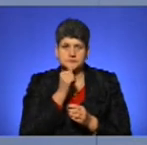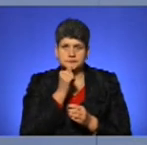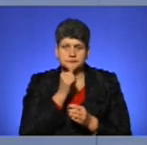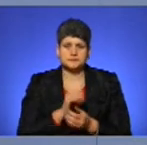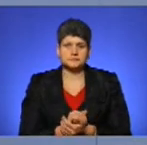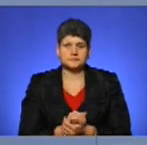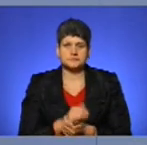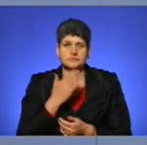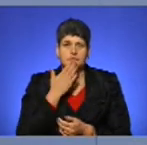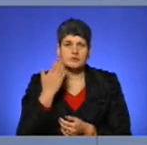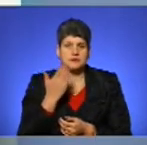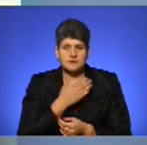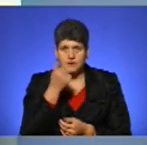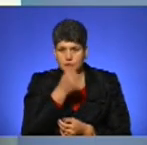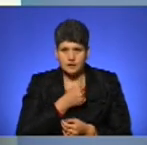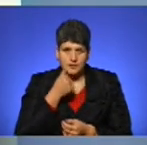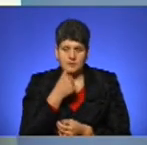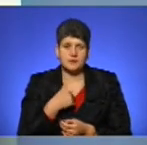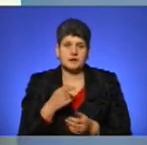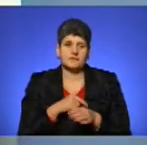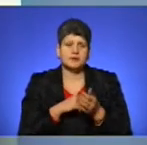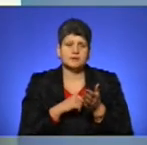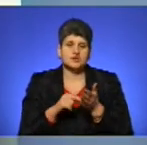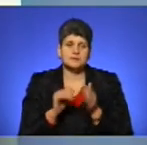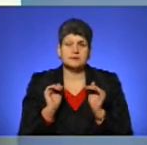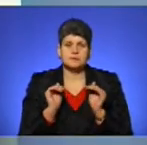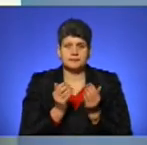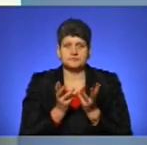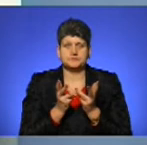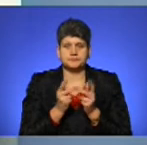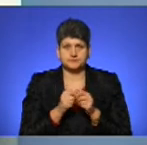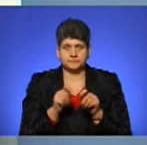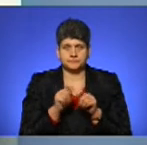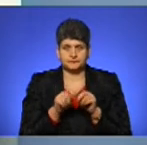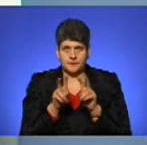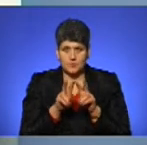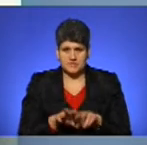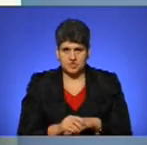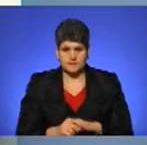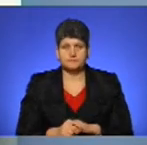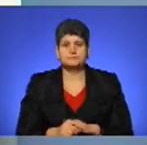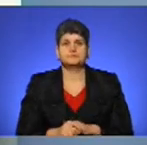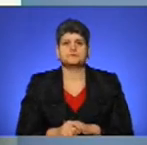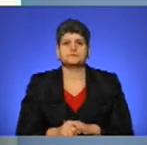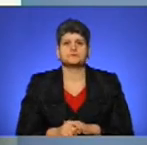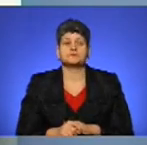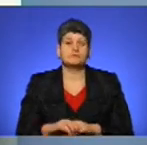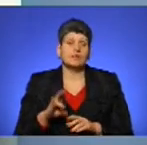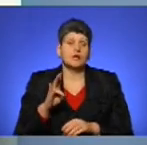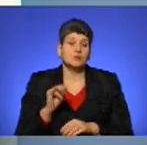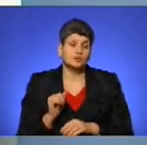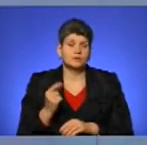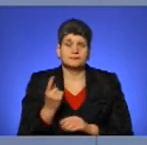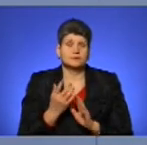роки ми відмічаємо зменшення кількості обстежень. Ну, перш за все,